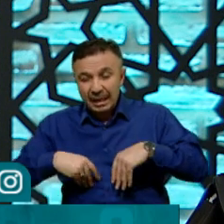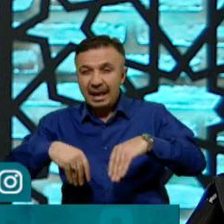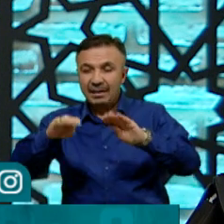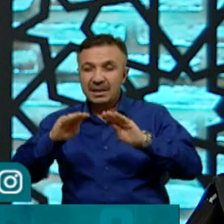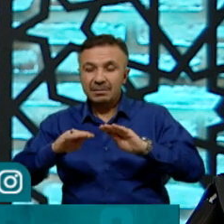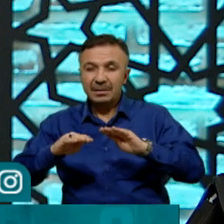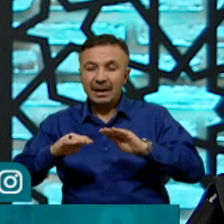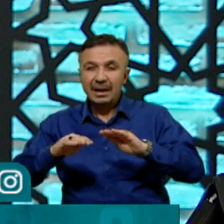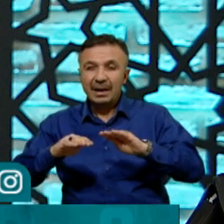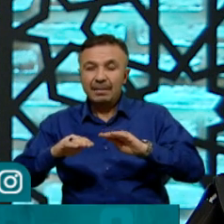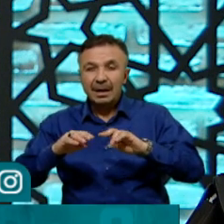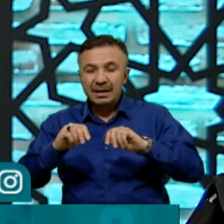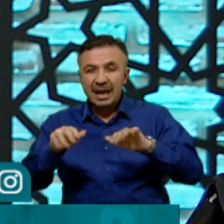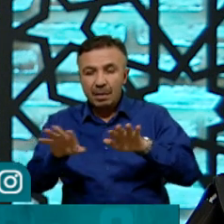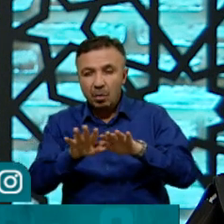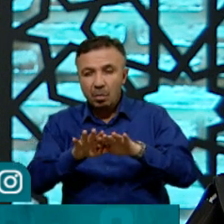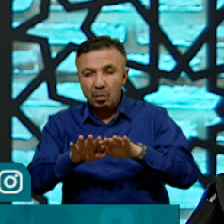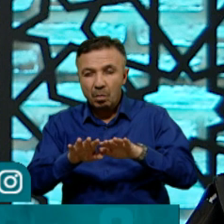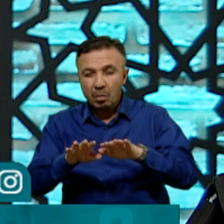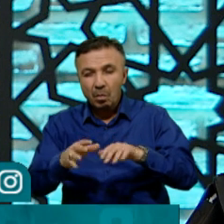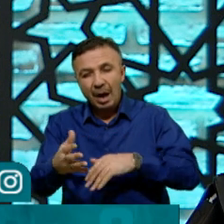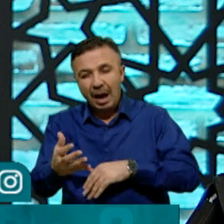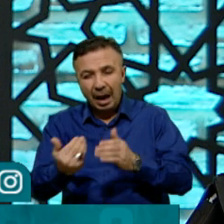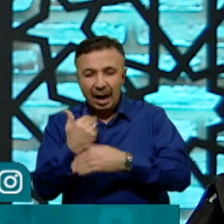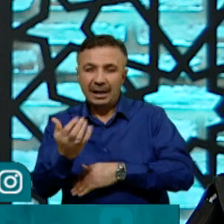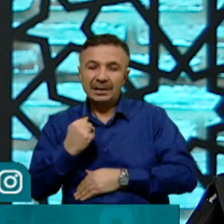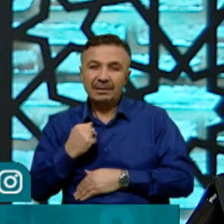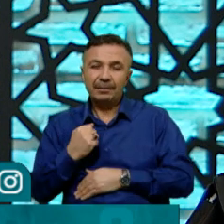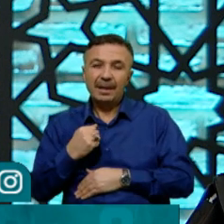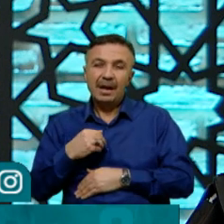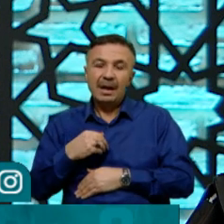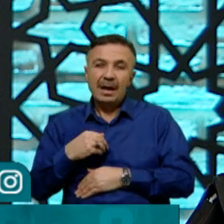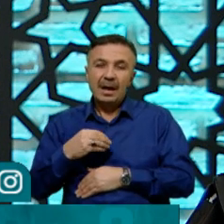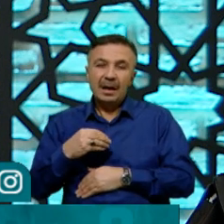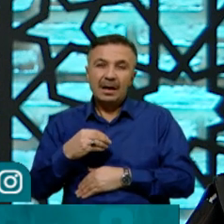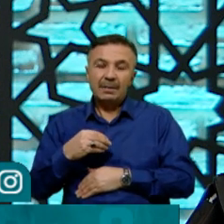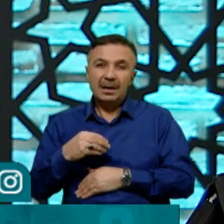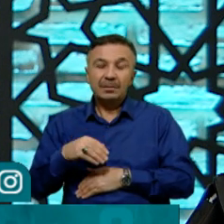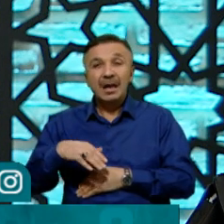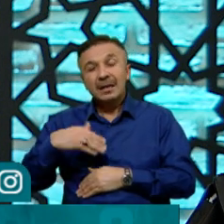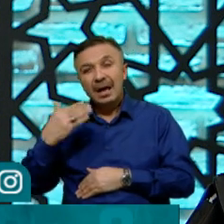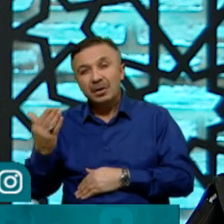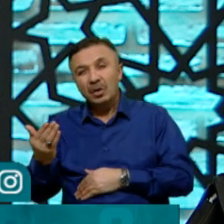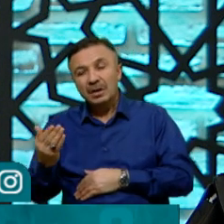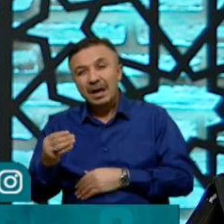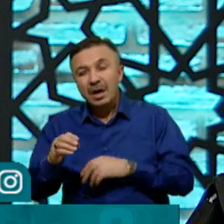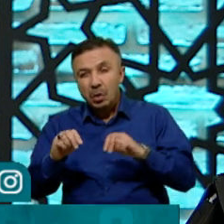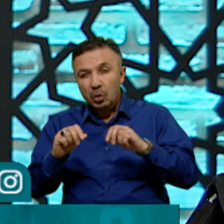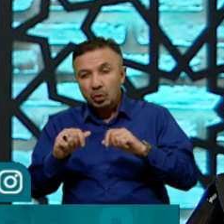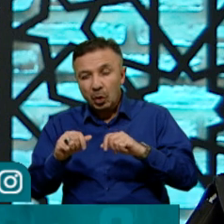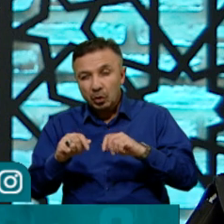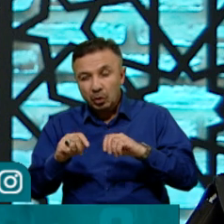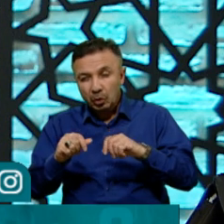kullanmak durumunda kaldım Fakat daha sonra üzerinde toz biriken nesneler ile teyemmüm yapılır bu şekilde